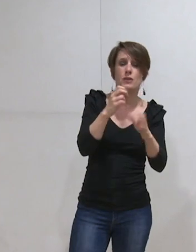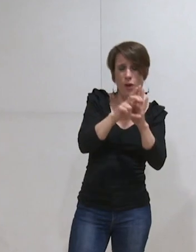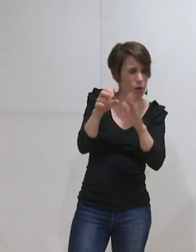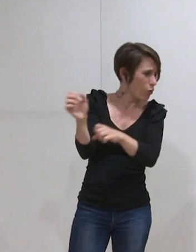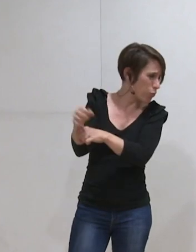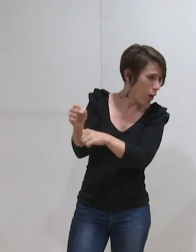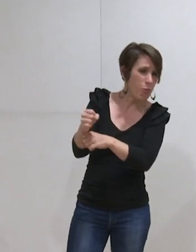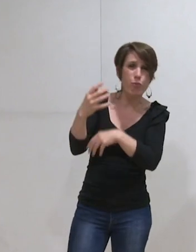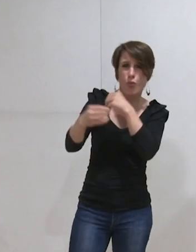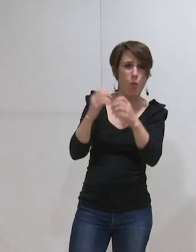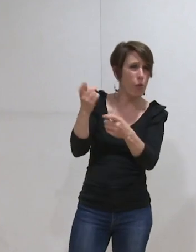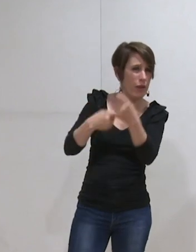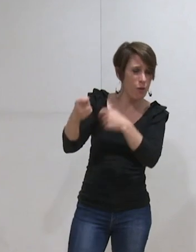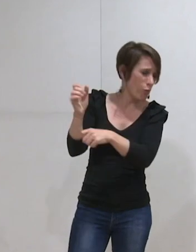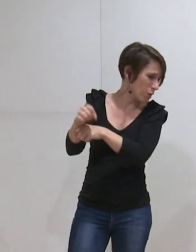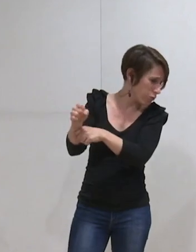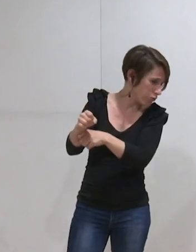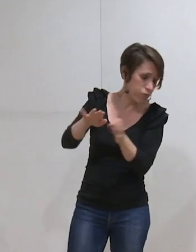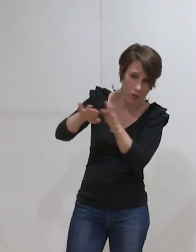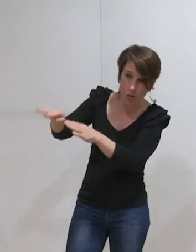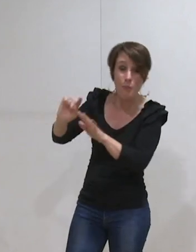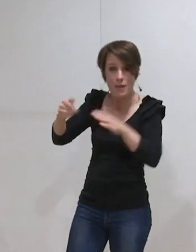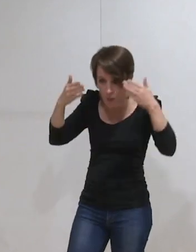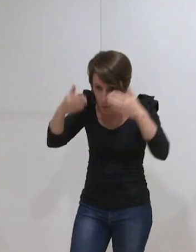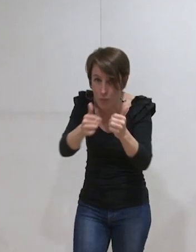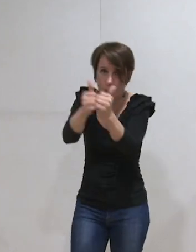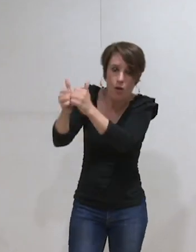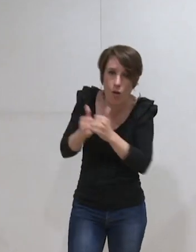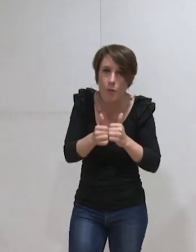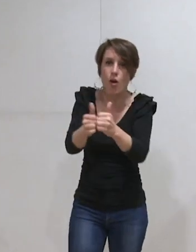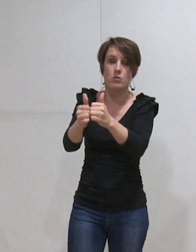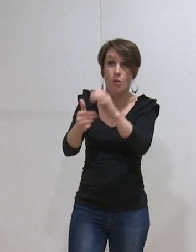porter ensemble le plan d'avenir pour alpexo je vous remercie